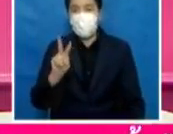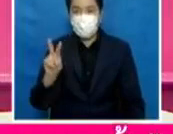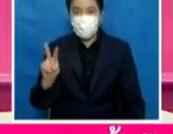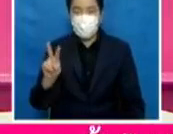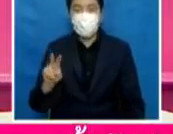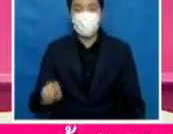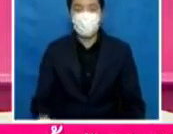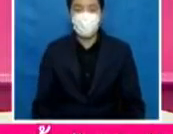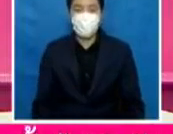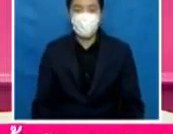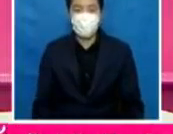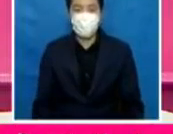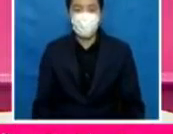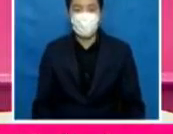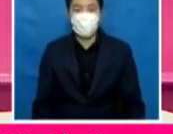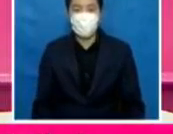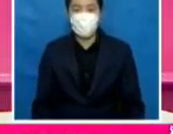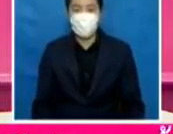2959022